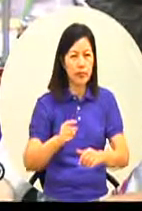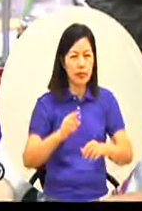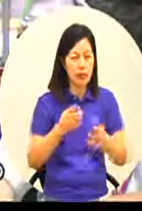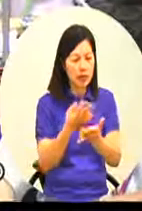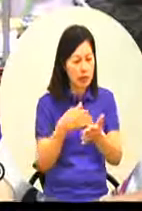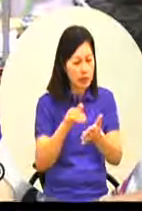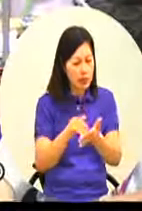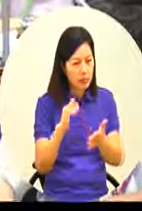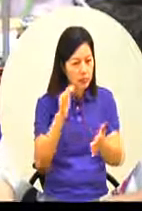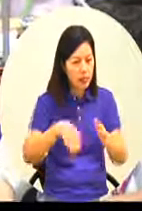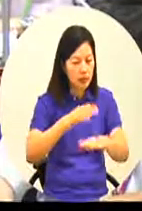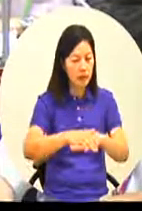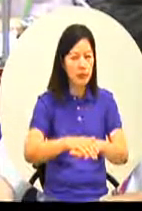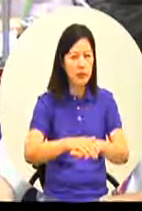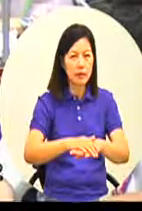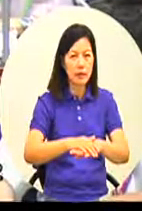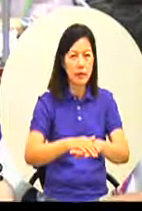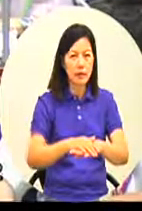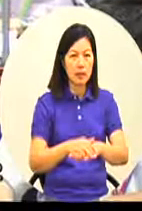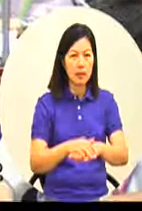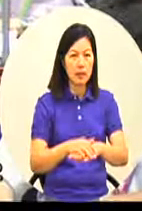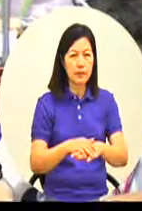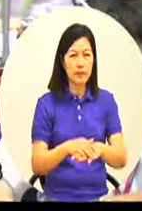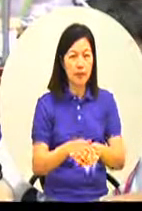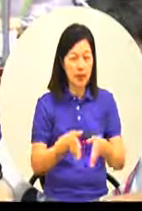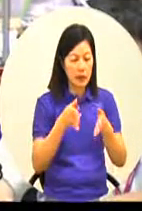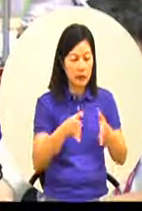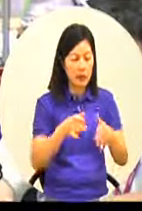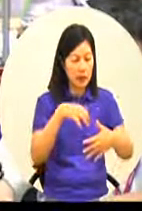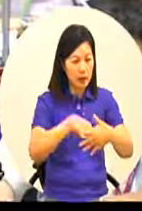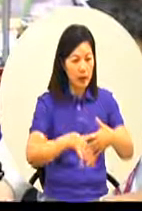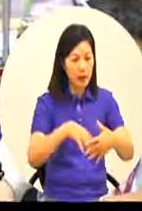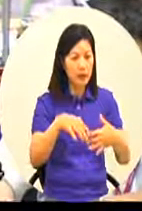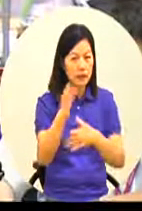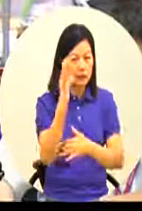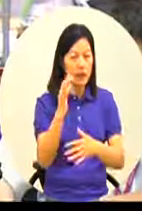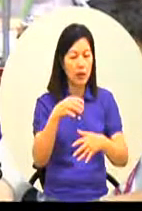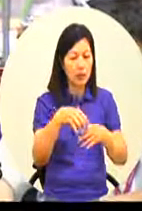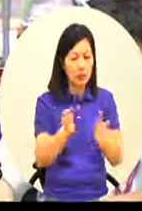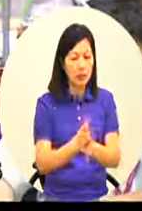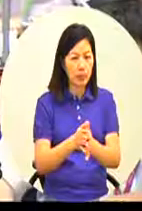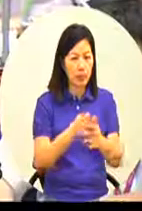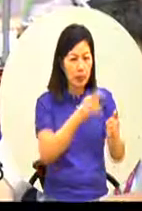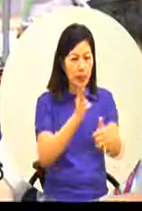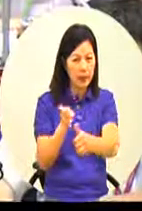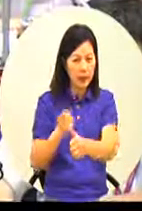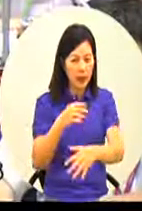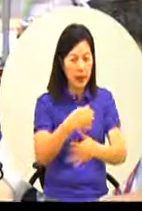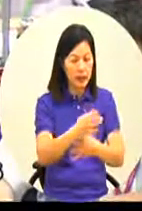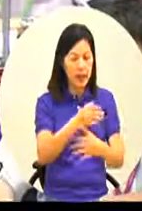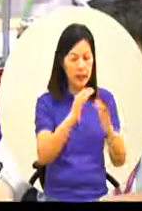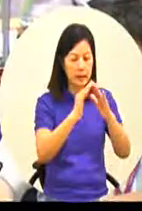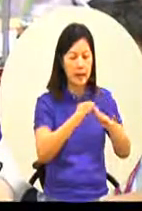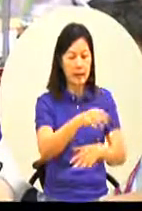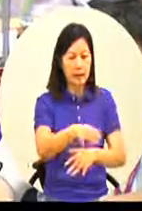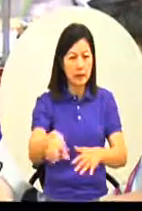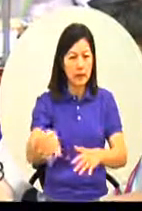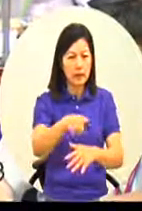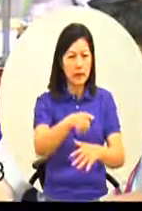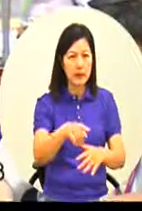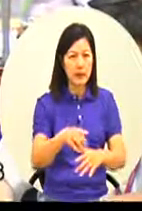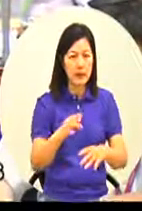主要就是这一次内政部它要求各县市平均的一个调幅，它不得第